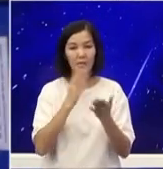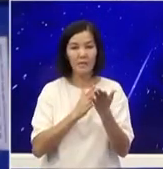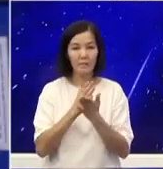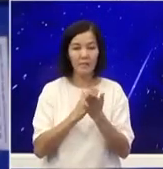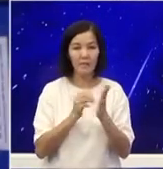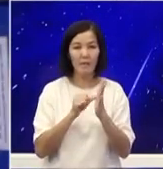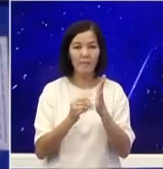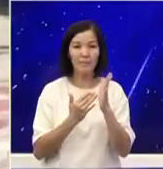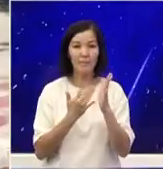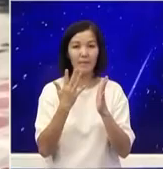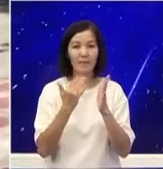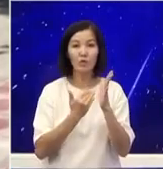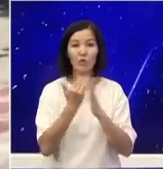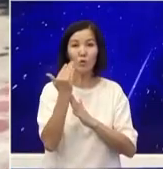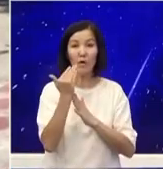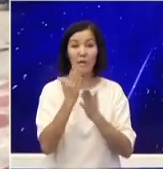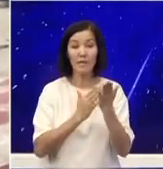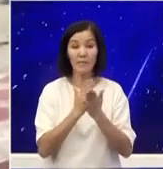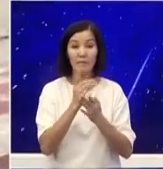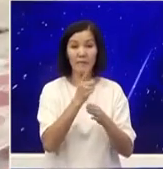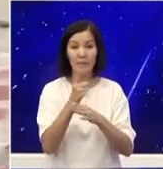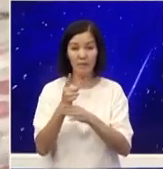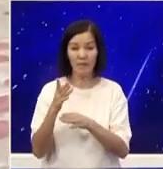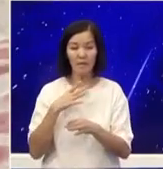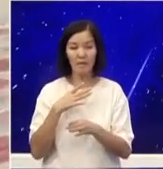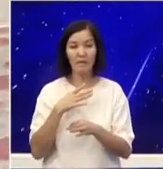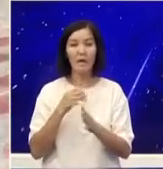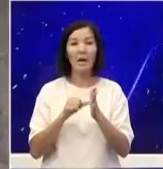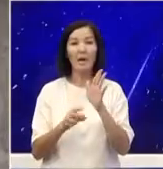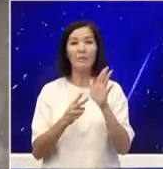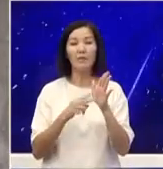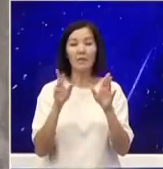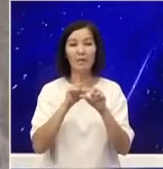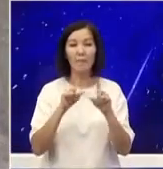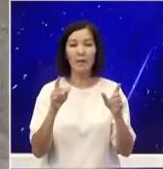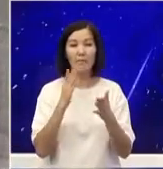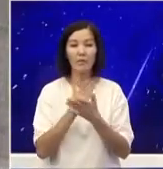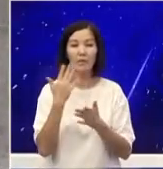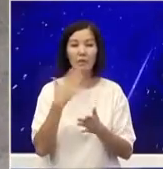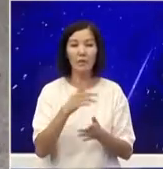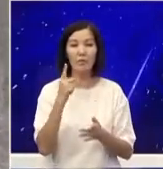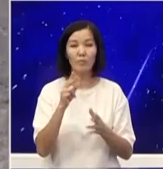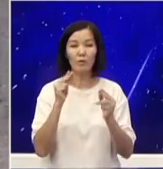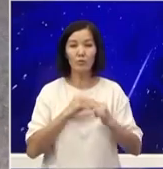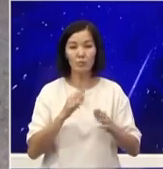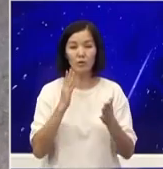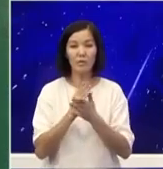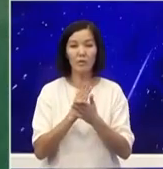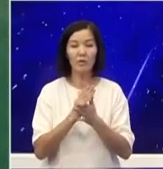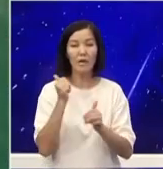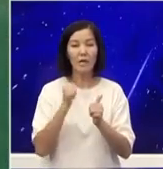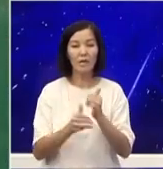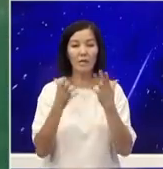жастағы адамдар жұмыстан шектетілді. Жалпы облыс орталығында 67 балабақша бар. Қазіргі таңда олардың тек 51-і жұмыс істеуде. Онда күн